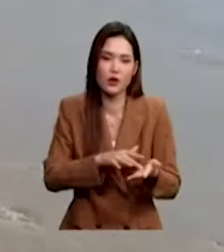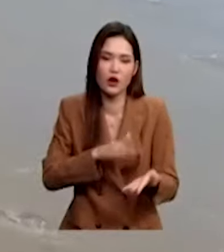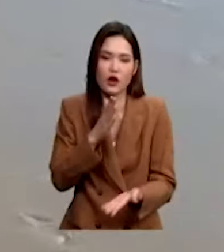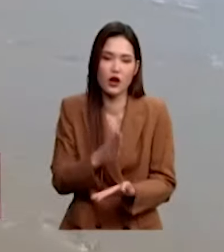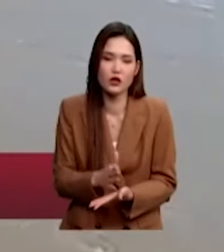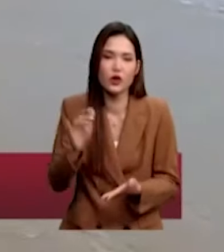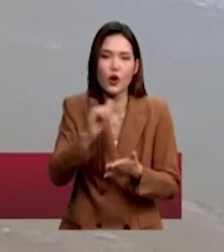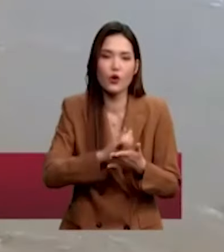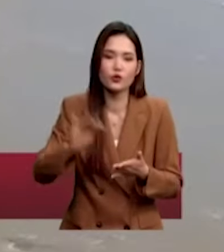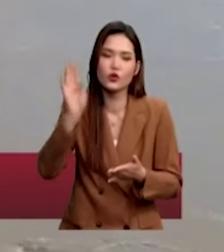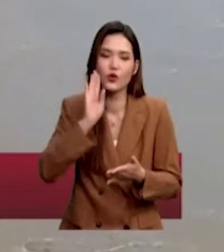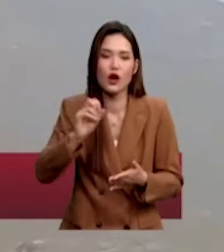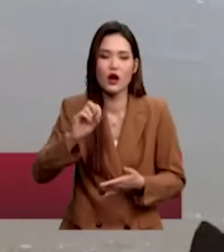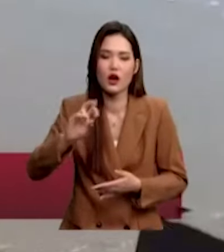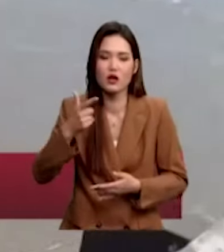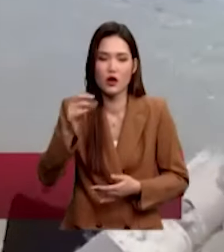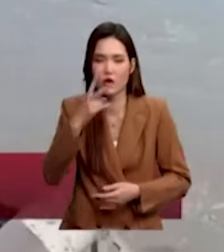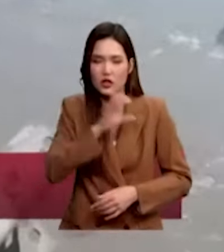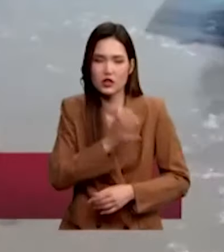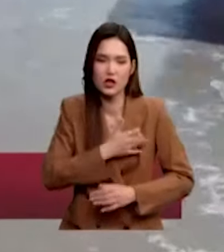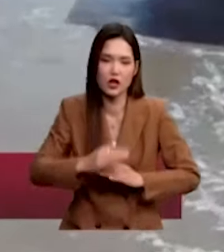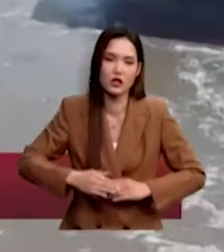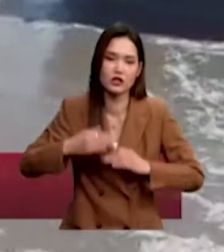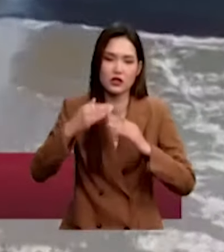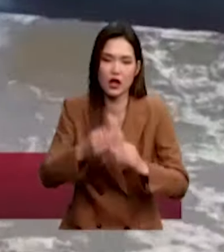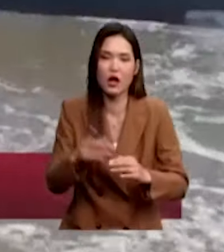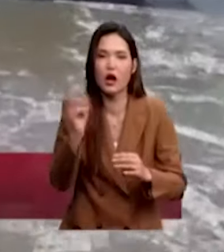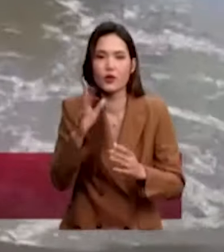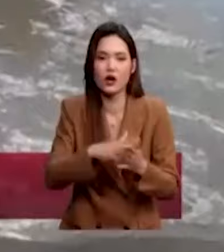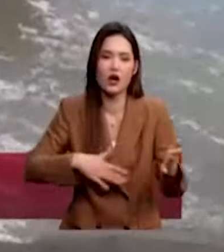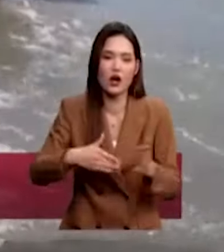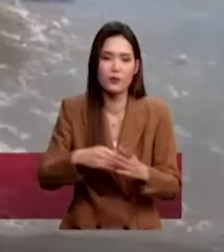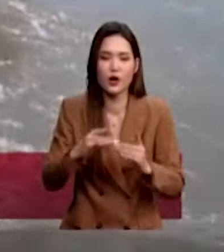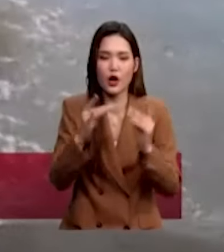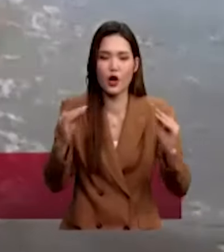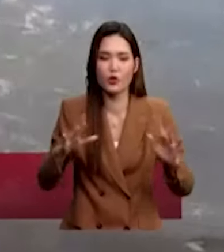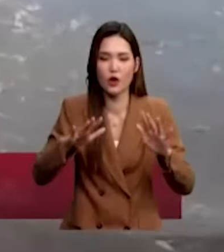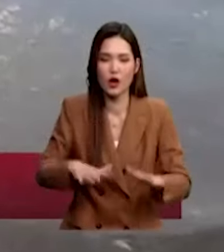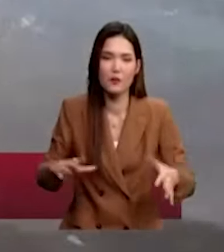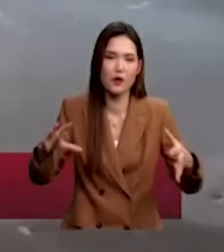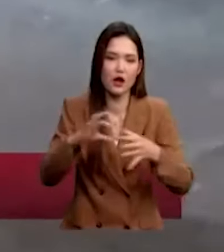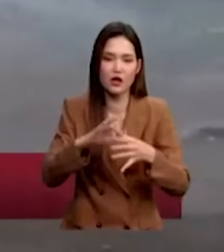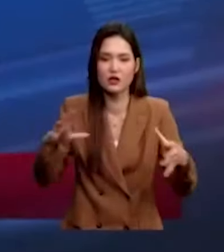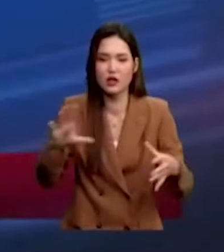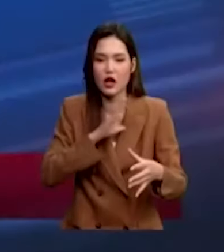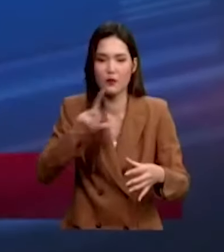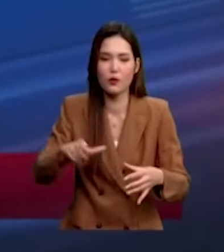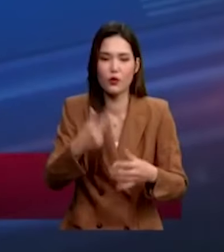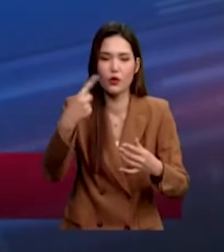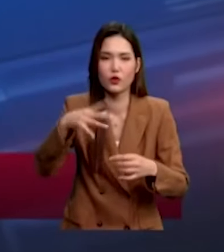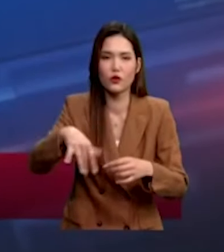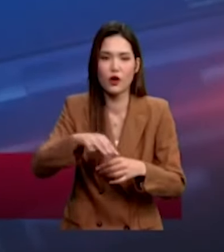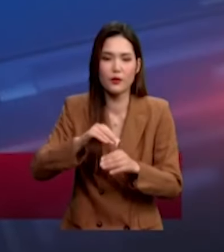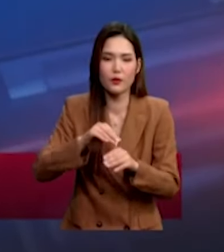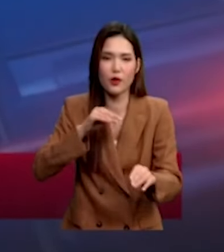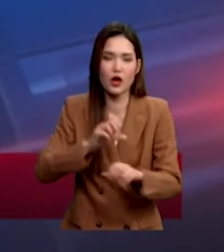Уровень воды в реке Аягос заметно поднялся, что и привело к разрушению моста на трассе Аягос-Базай. Движение транспорта здесь остановлено.